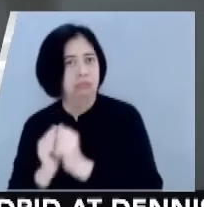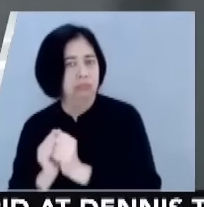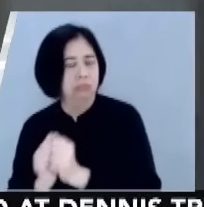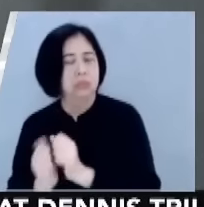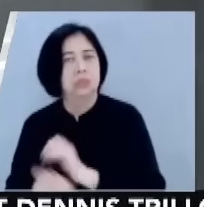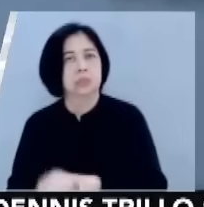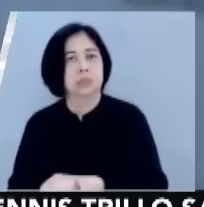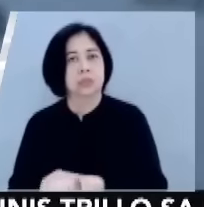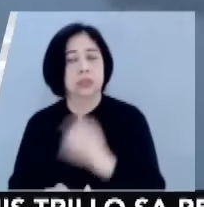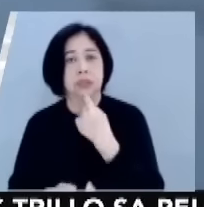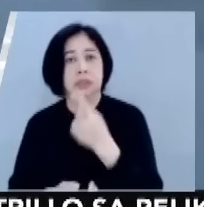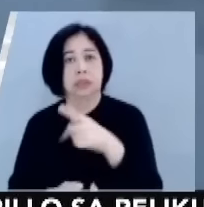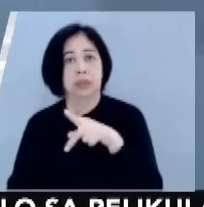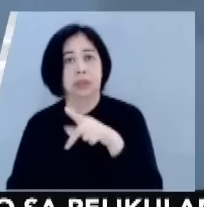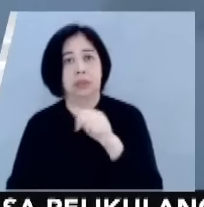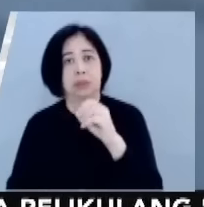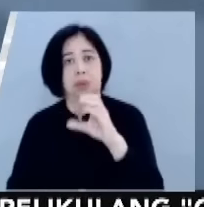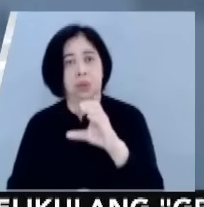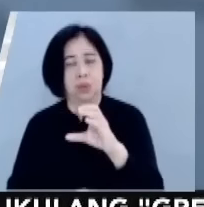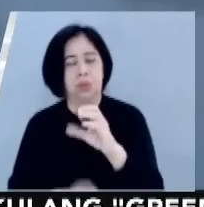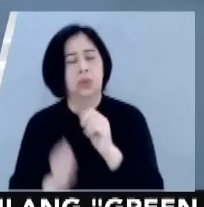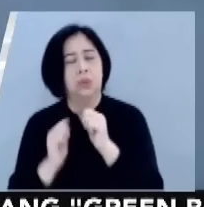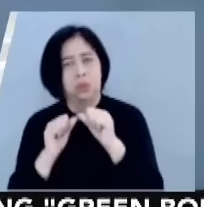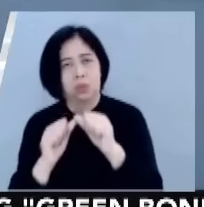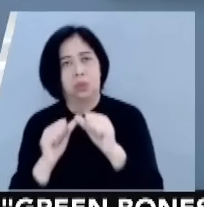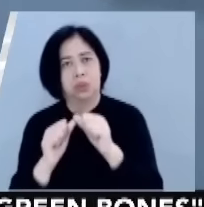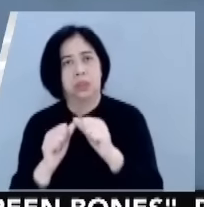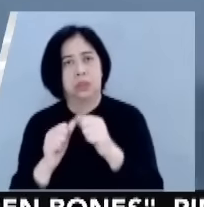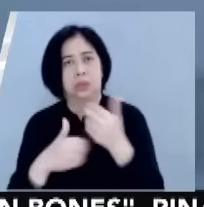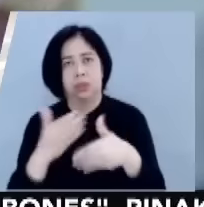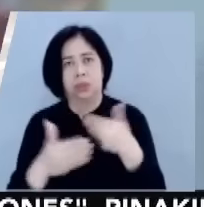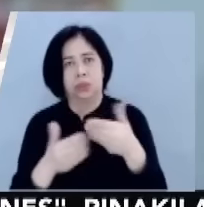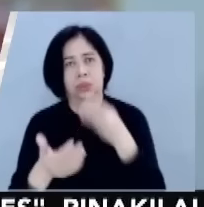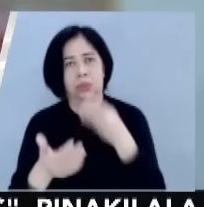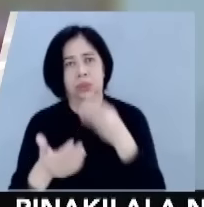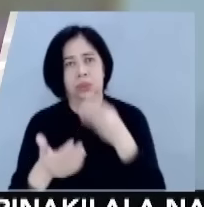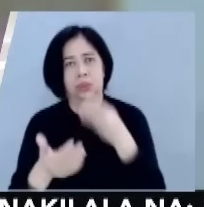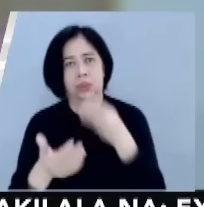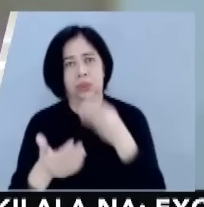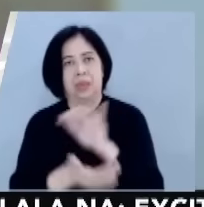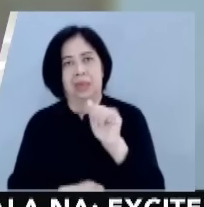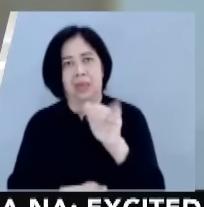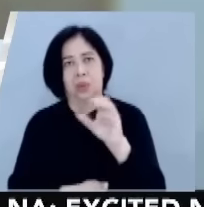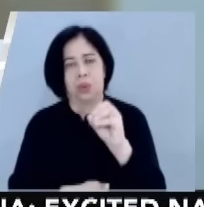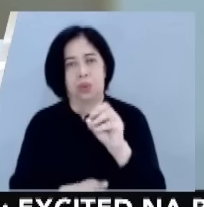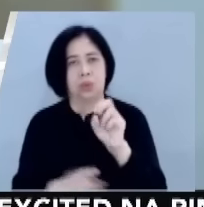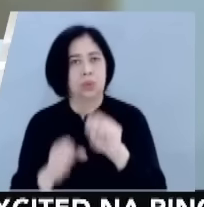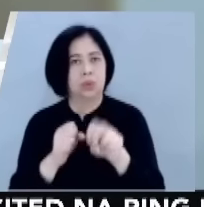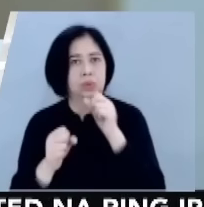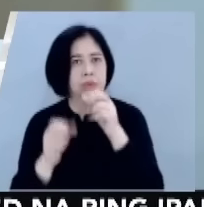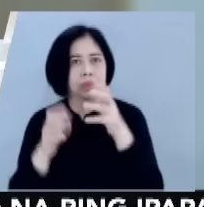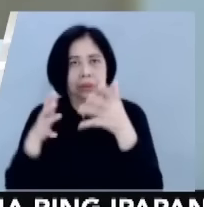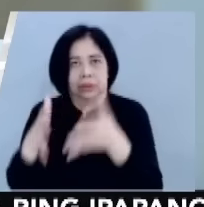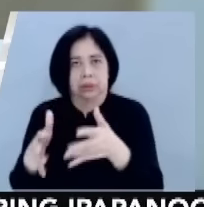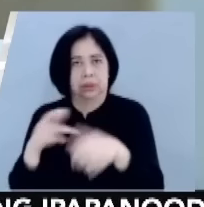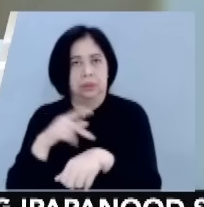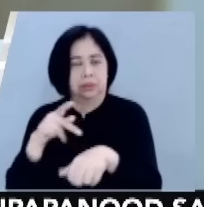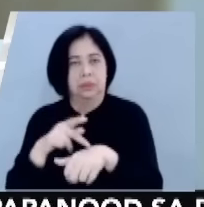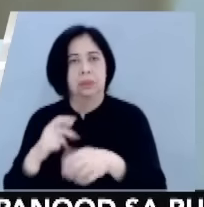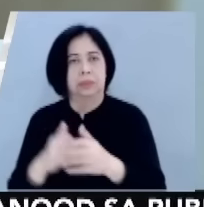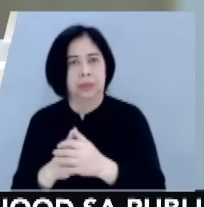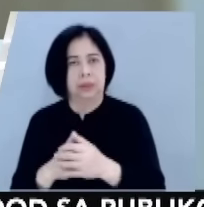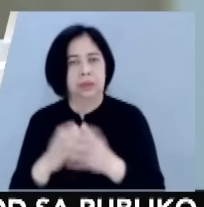Tiniyak naman ng PAOC na patuloy ang pag-aayos ng dokumento ni Yao Yao para hindi ito maiwan sa Pilipinas at